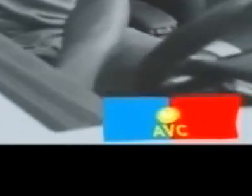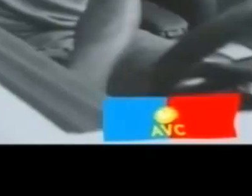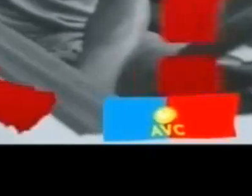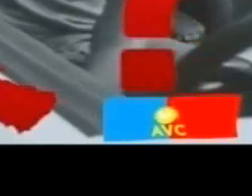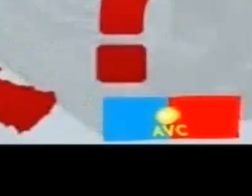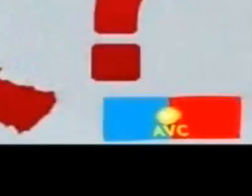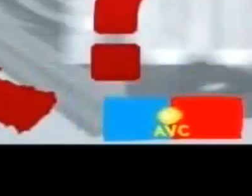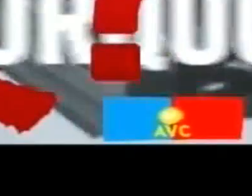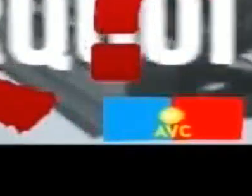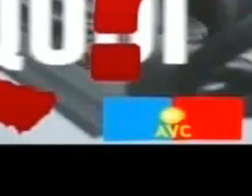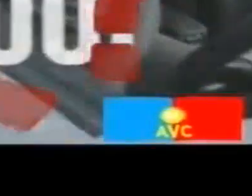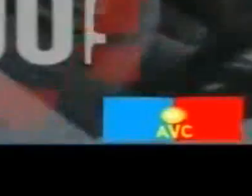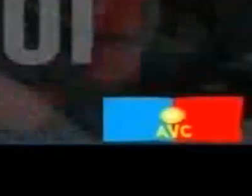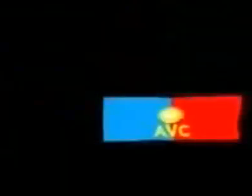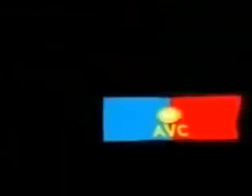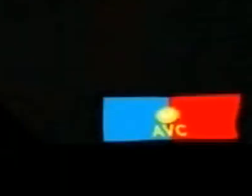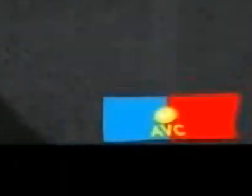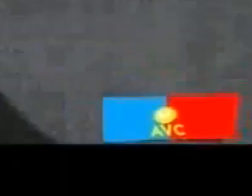Pourquoi?